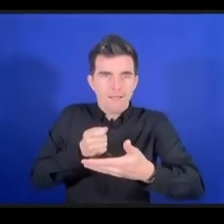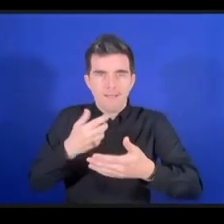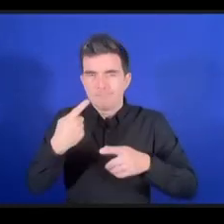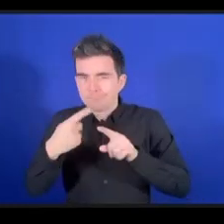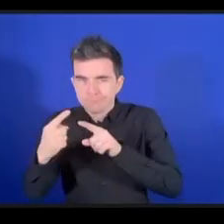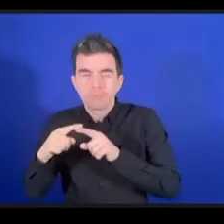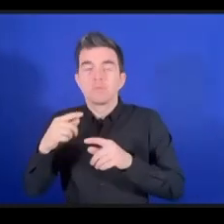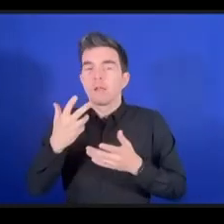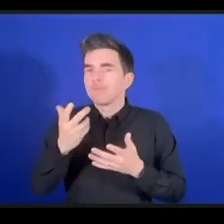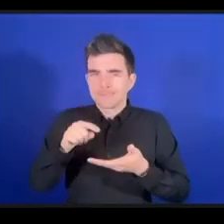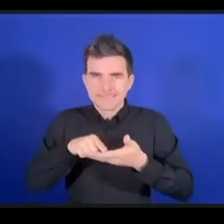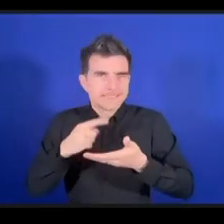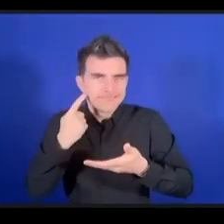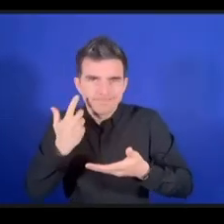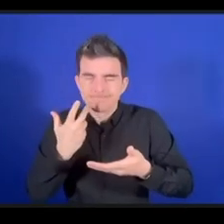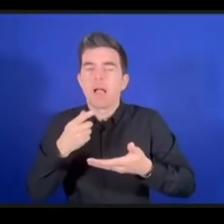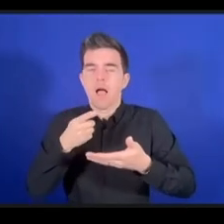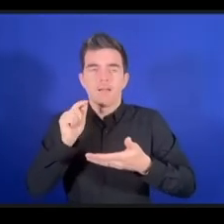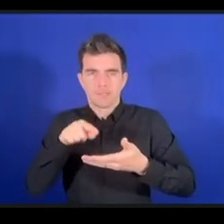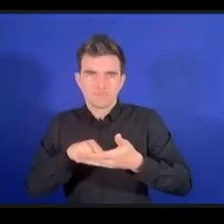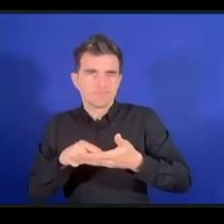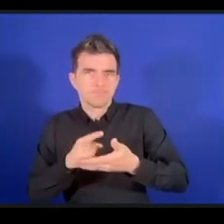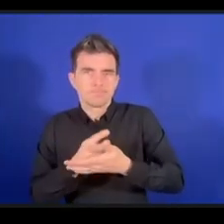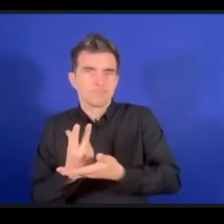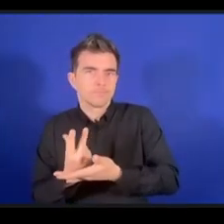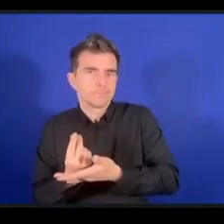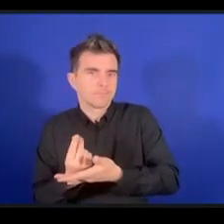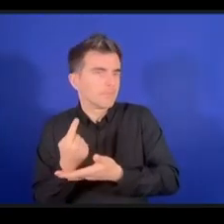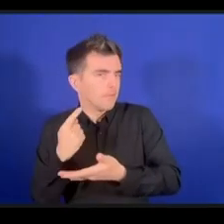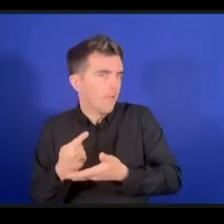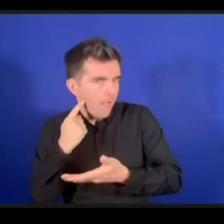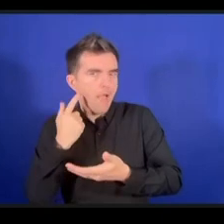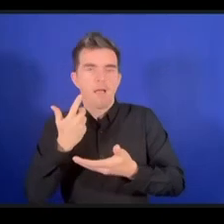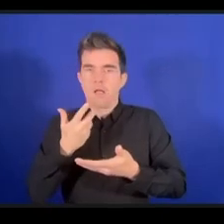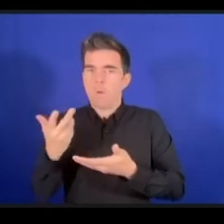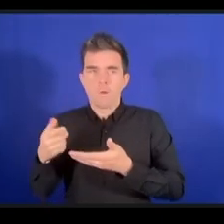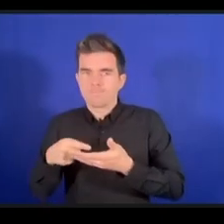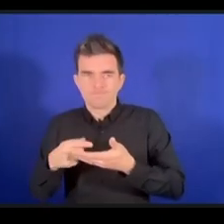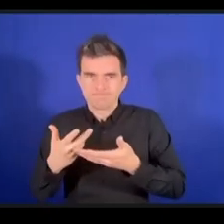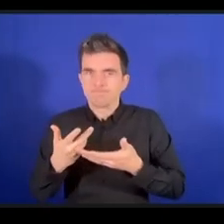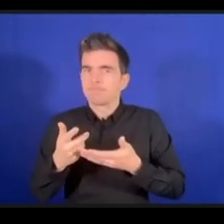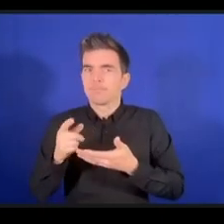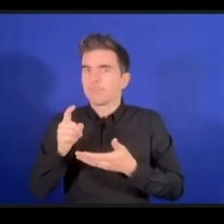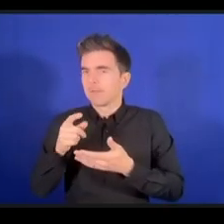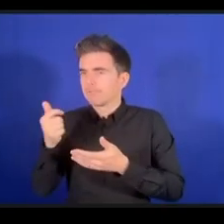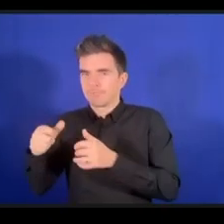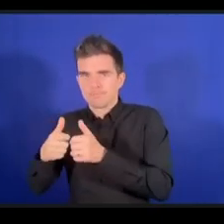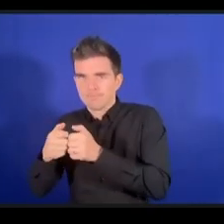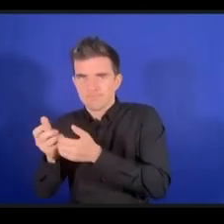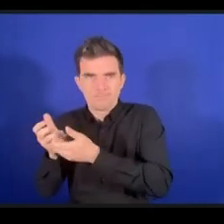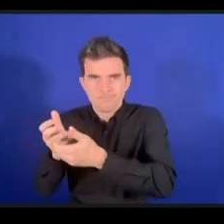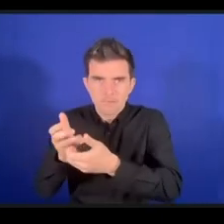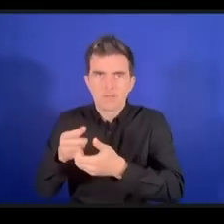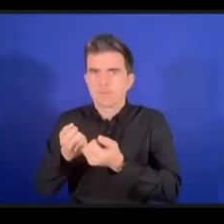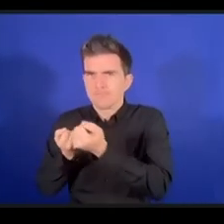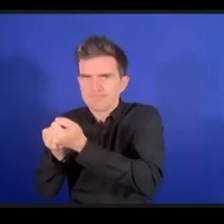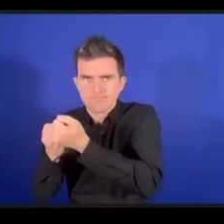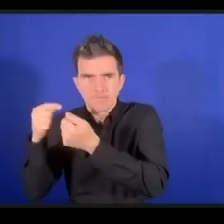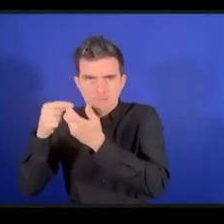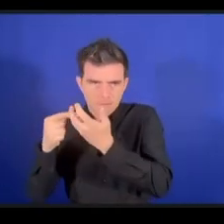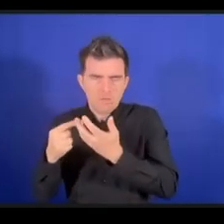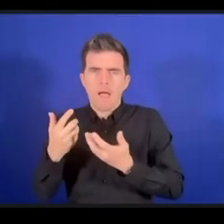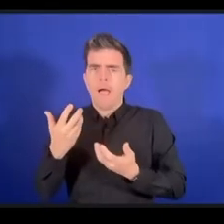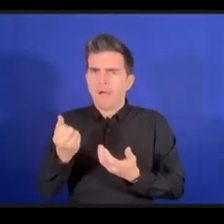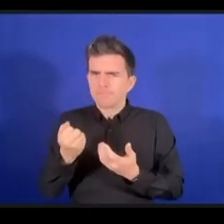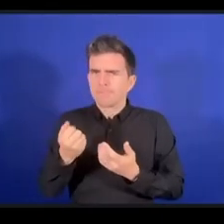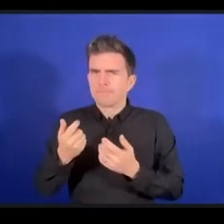助才能够实现。因为这些软件、这些设备、这些平台，他们当时设